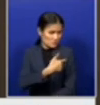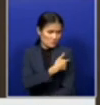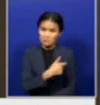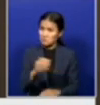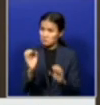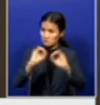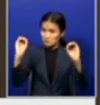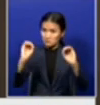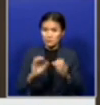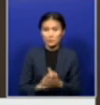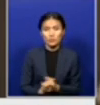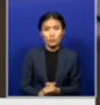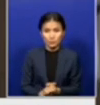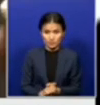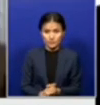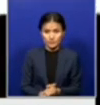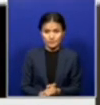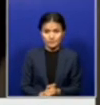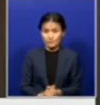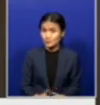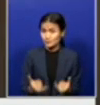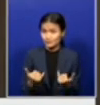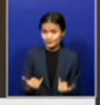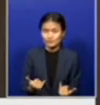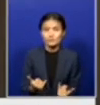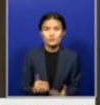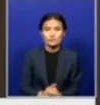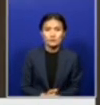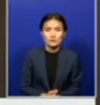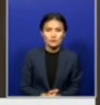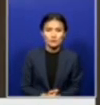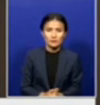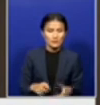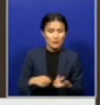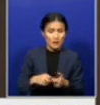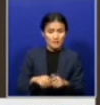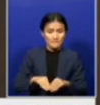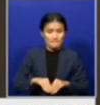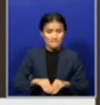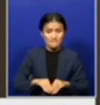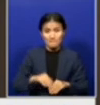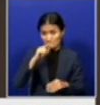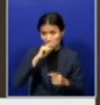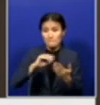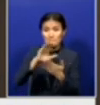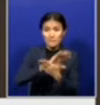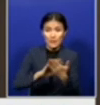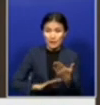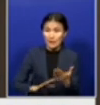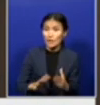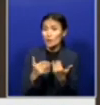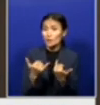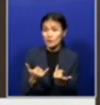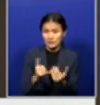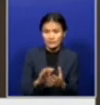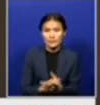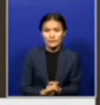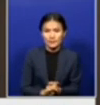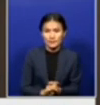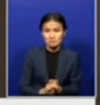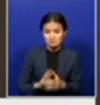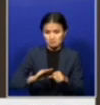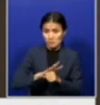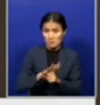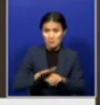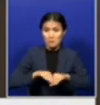ส่งผลให้ประเทศไทยจัดอยู่ในประเทศที่ได้รับความชื่นชมในการควบคุมโรคระบา